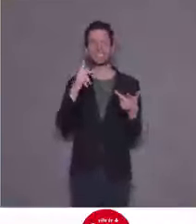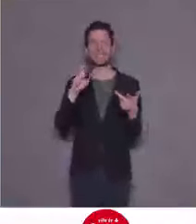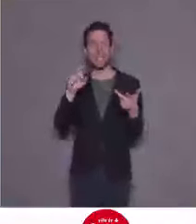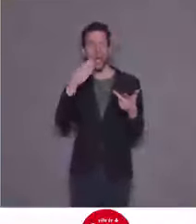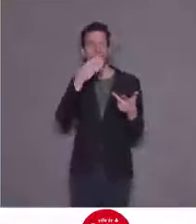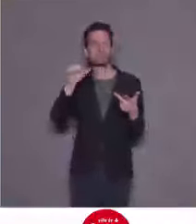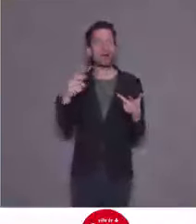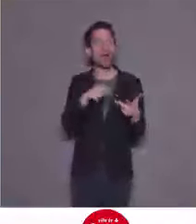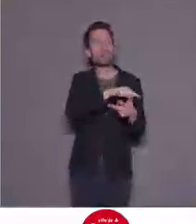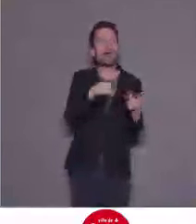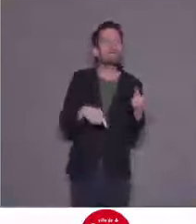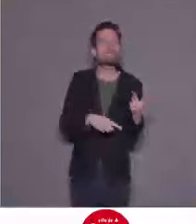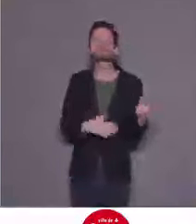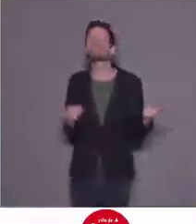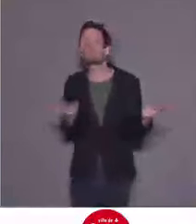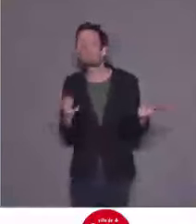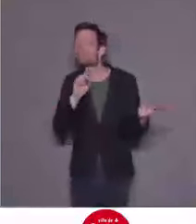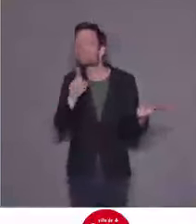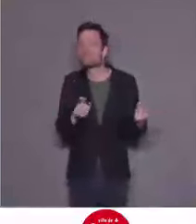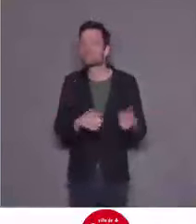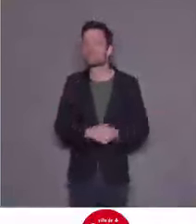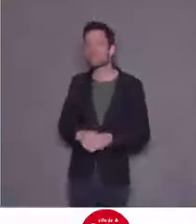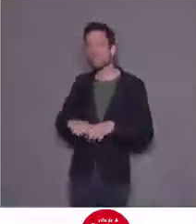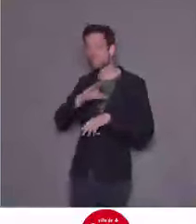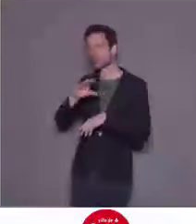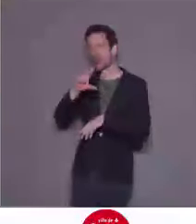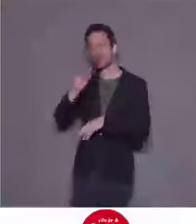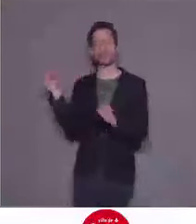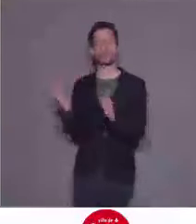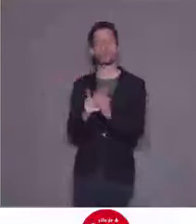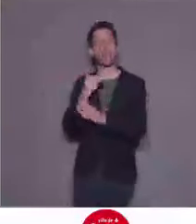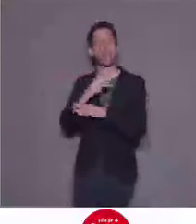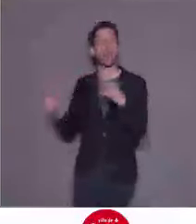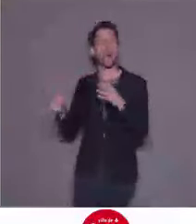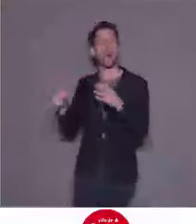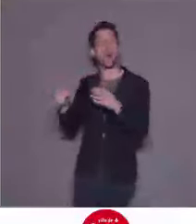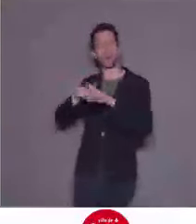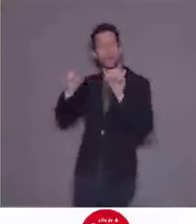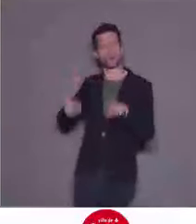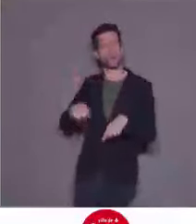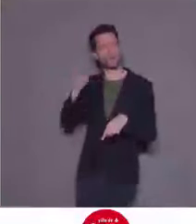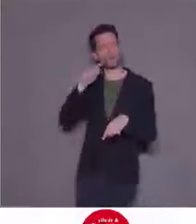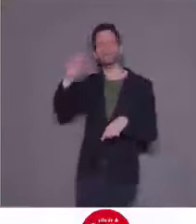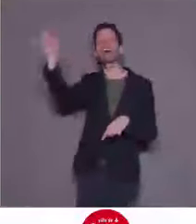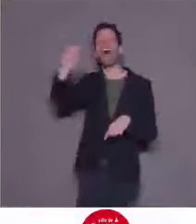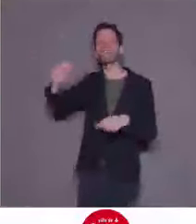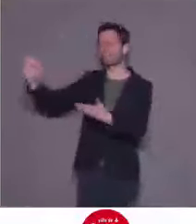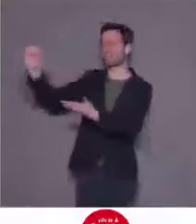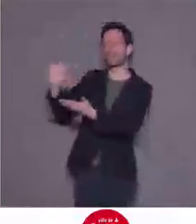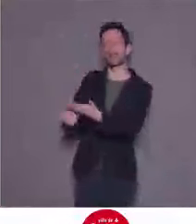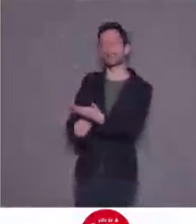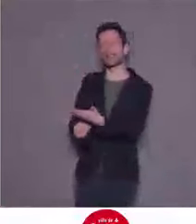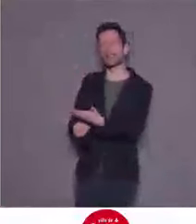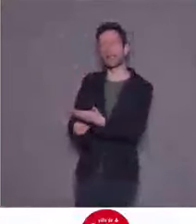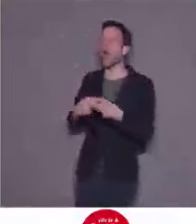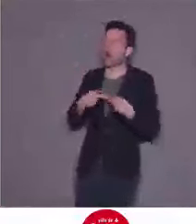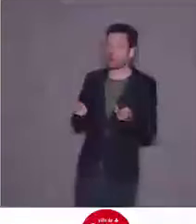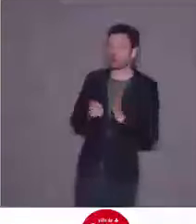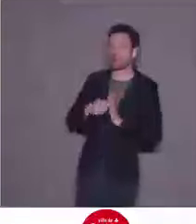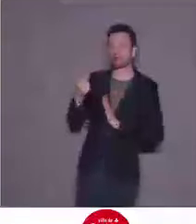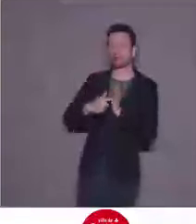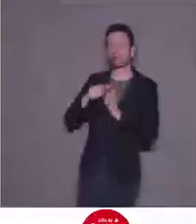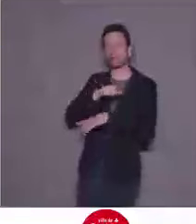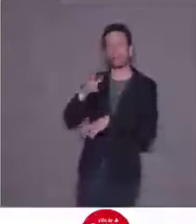132 € d'augmentation d'enveloppe du marché d'effacement des tags annoncé sur le budget 2004 ne suffiront pas à rattraper